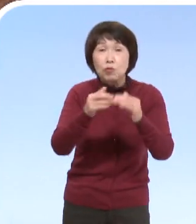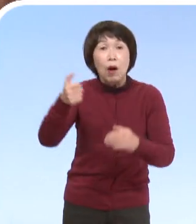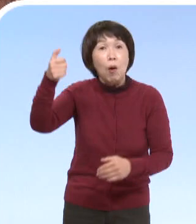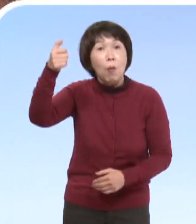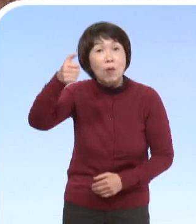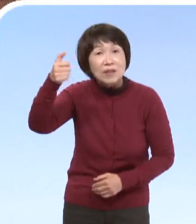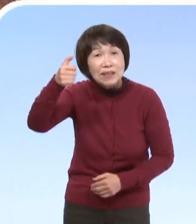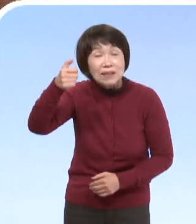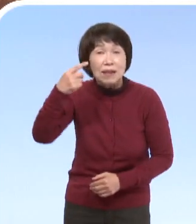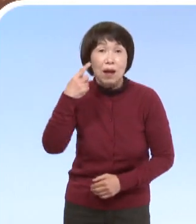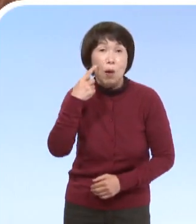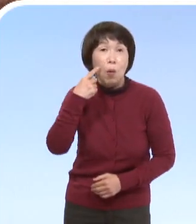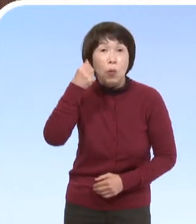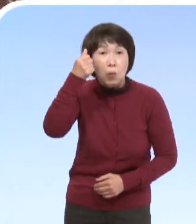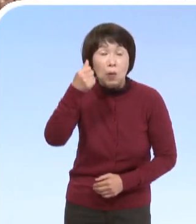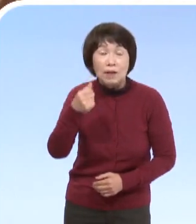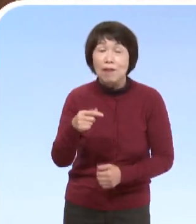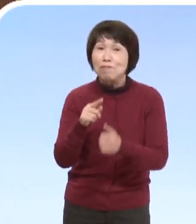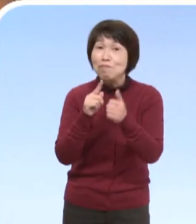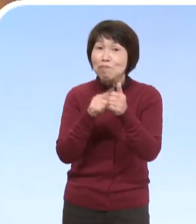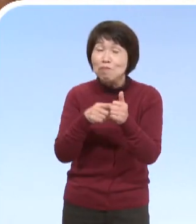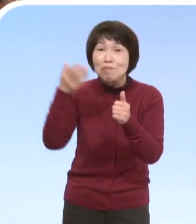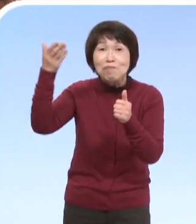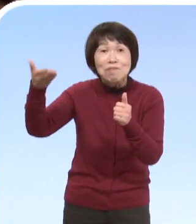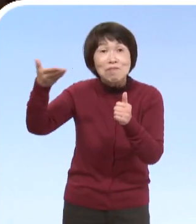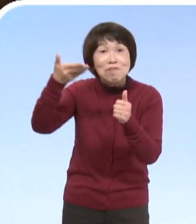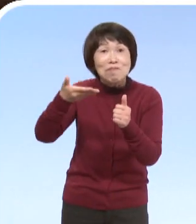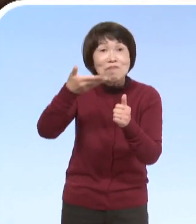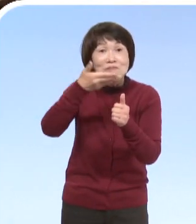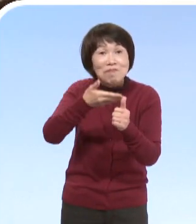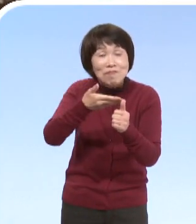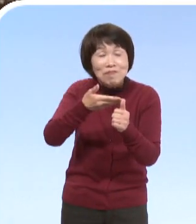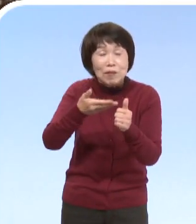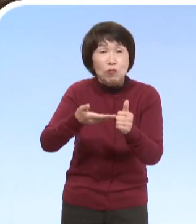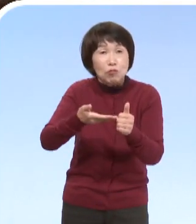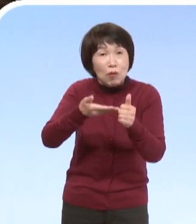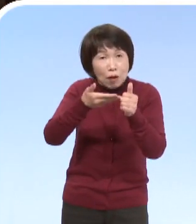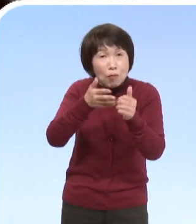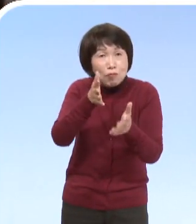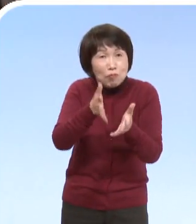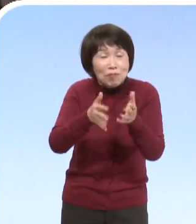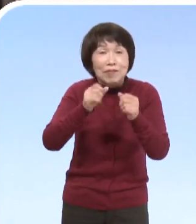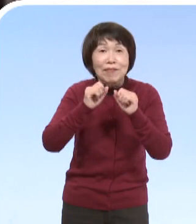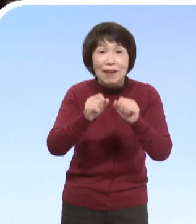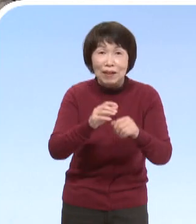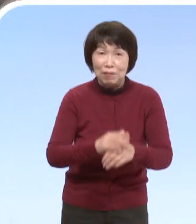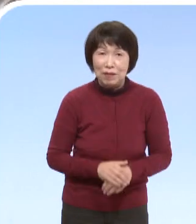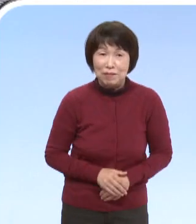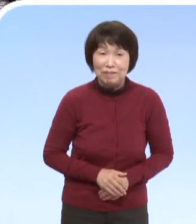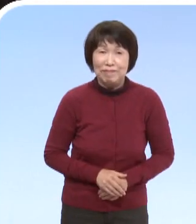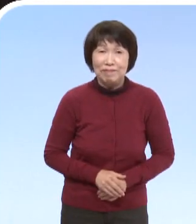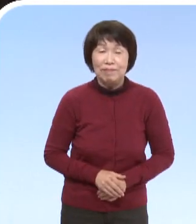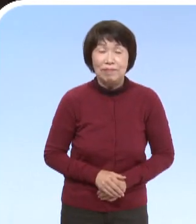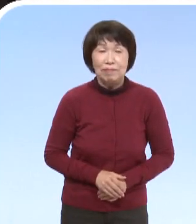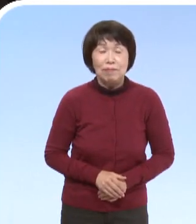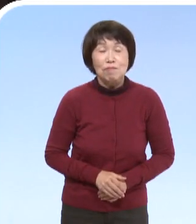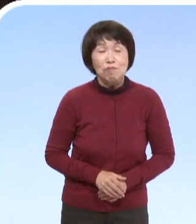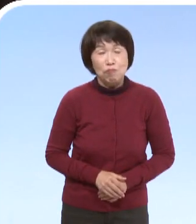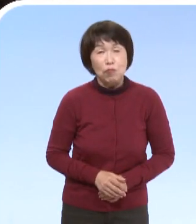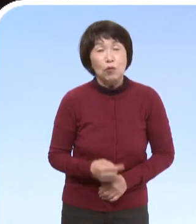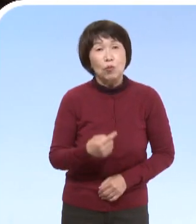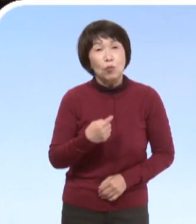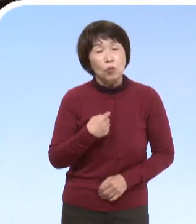から3代続く深山農園、この日は子どもたちも収穫のお手伝いです。 味噌